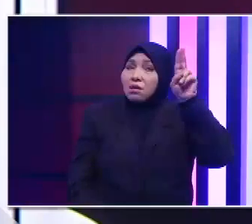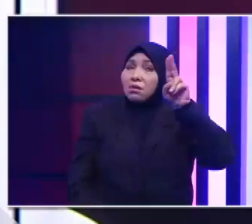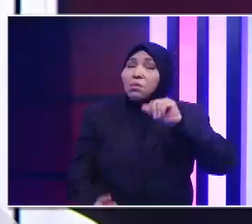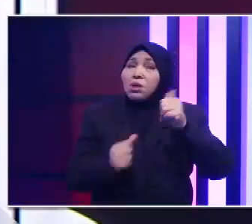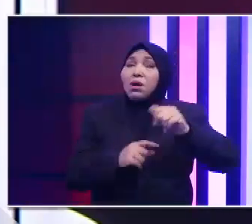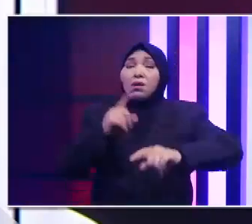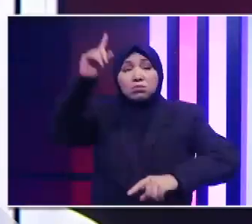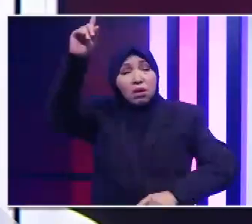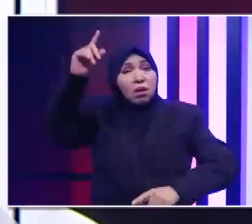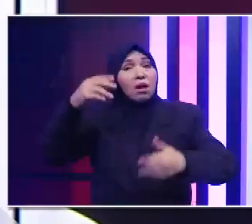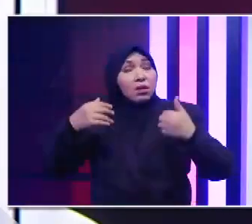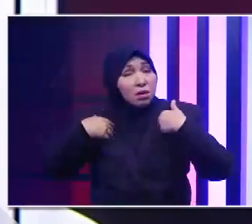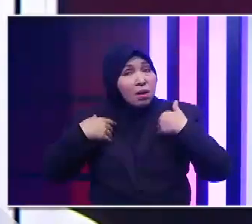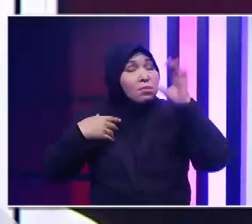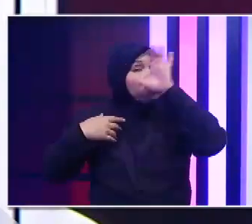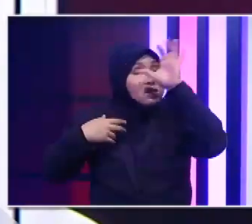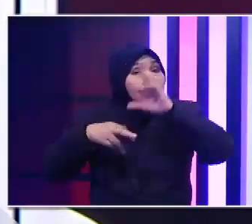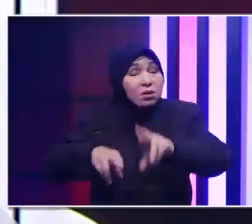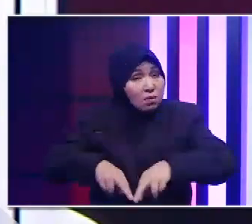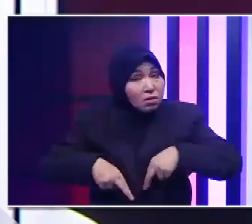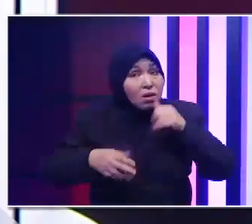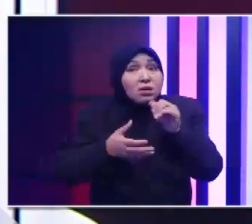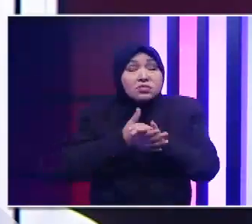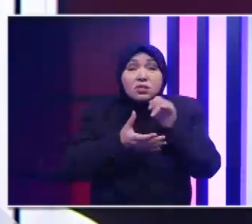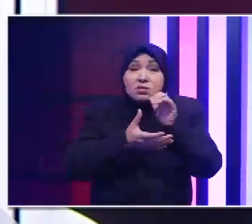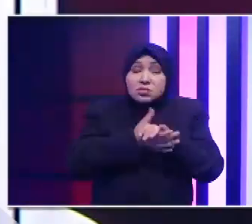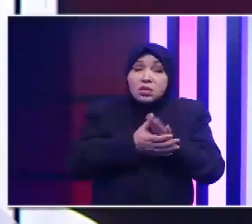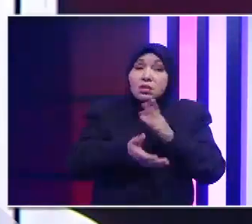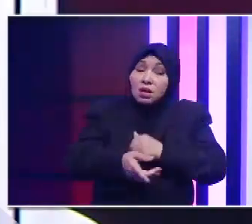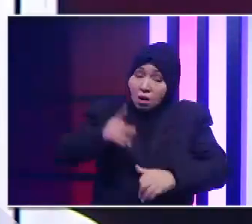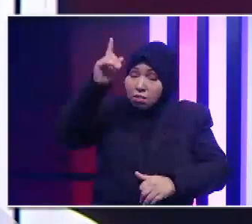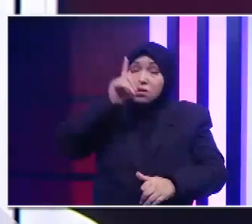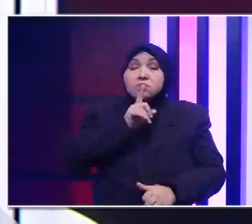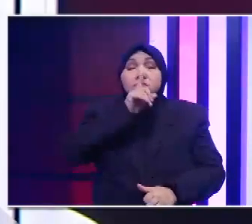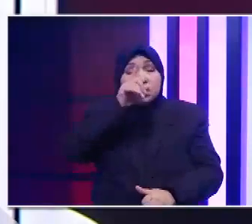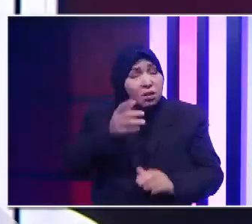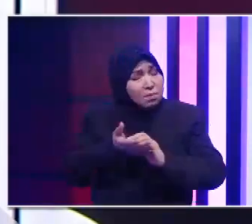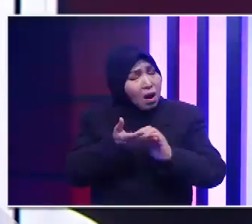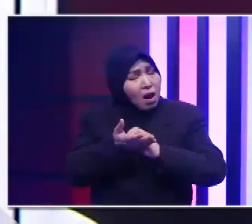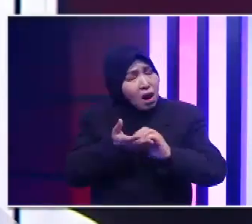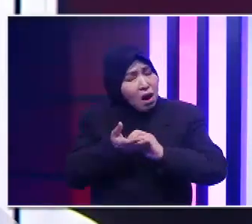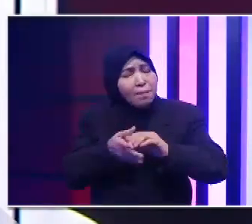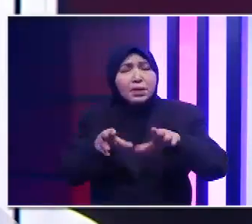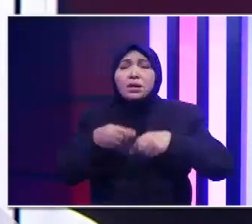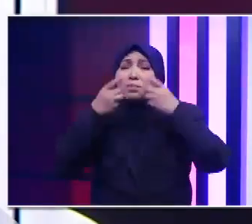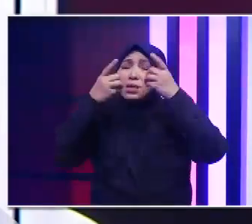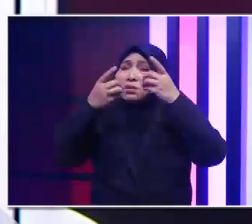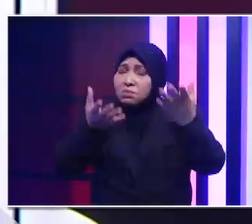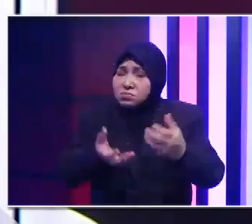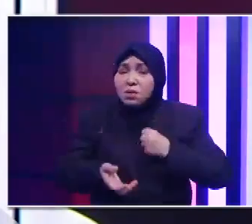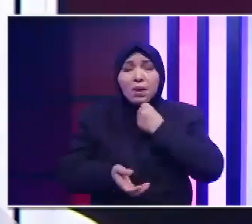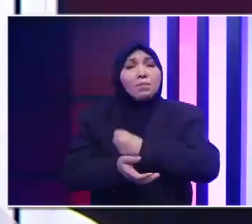Allah bagimu Adakah engkau hendak mencari keredhaan istri-istrimu dan Allah Emangnya maha pengampun lagi maha mengasihani